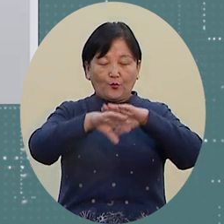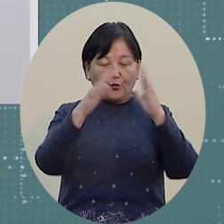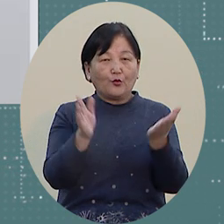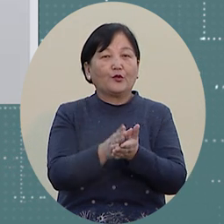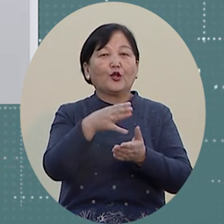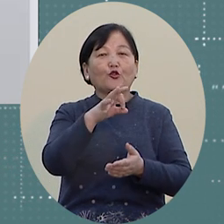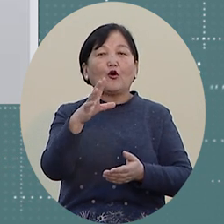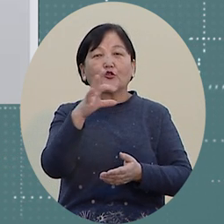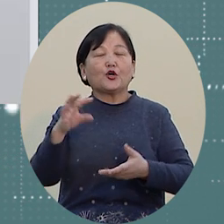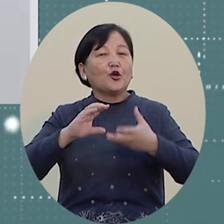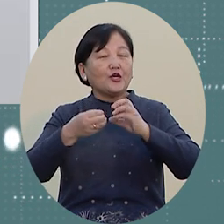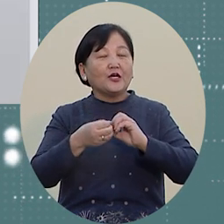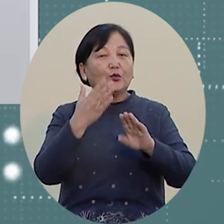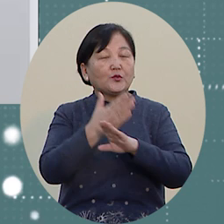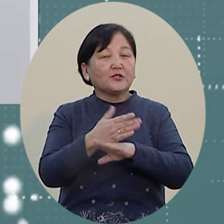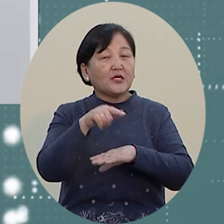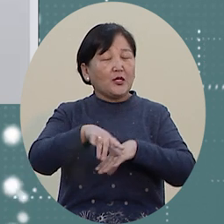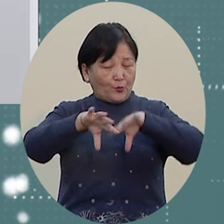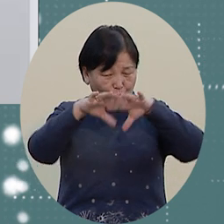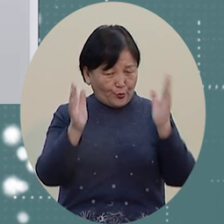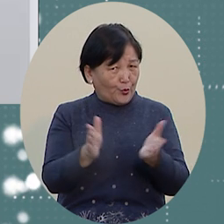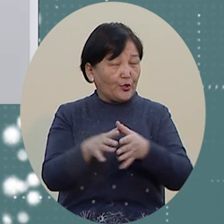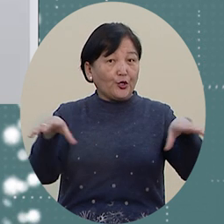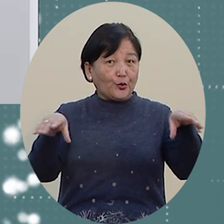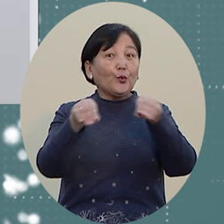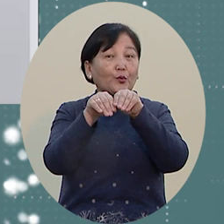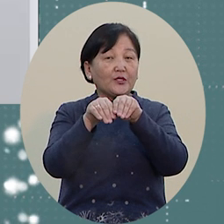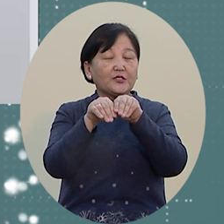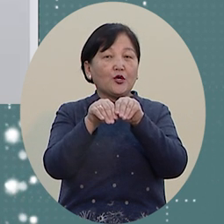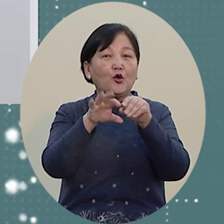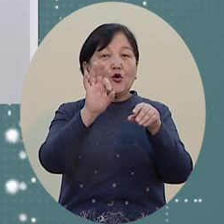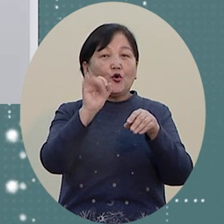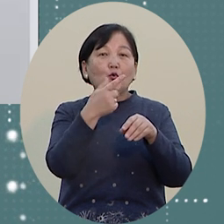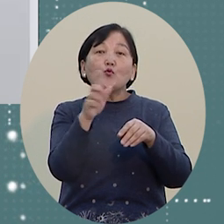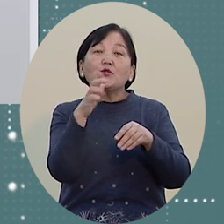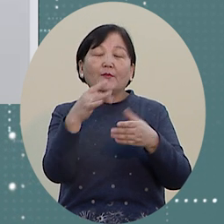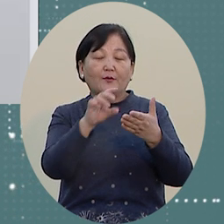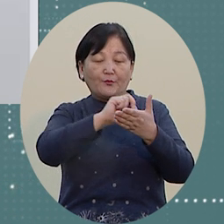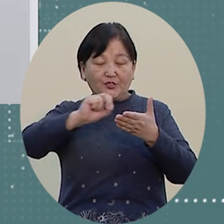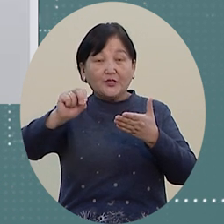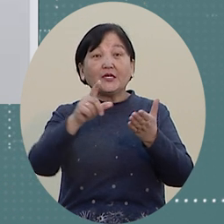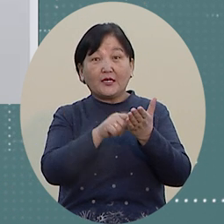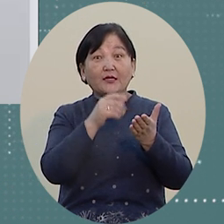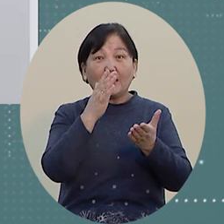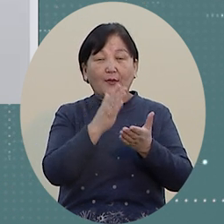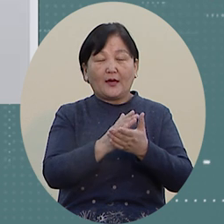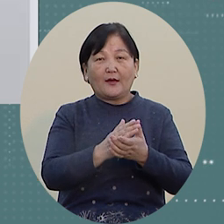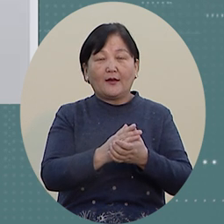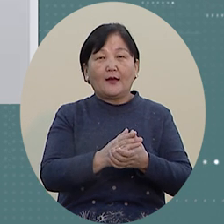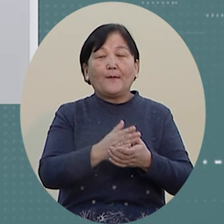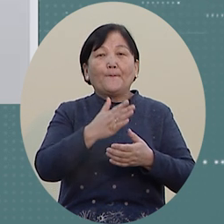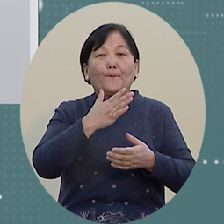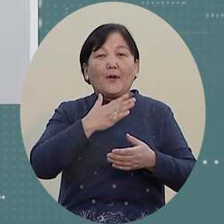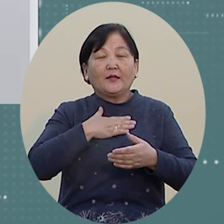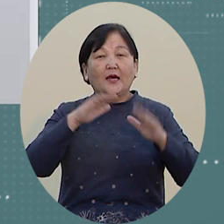хийсэн. За эндээс дүгнэж цөмөөрөө бас үүлбэр бичих хэрэгтэй байгаа. За бүгдээрээ энэ хүснэгтээ дүгнээд бичээ. Ер нь бол манай